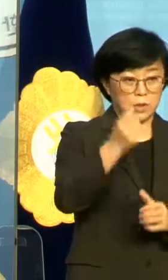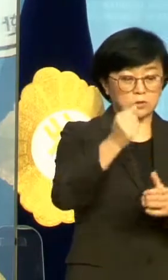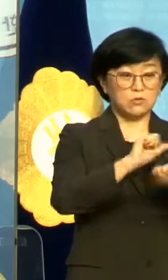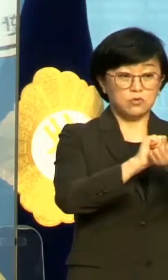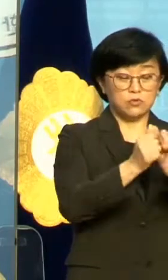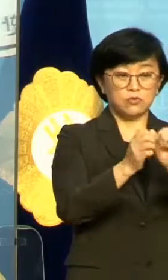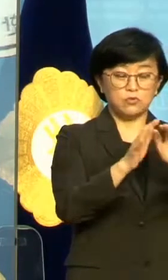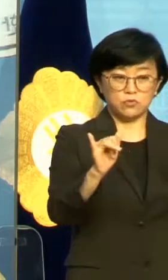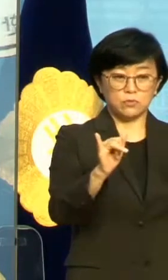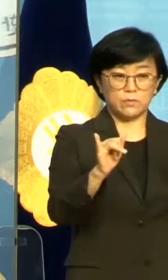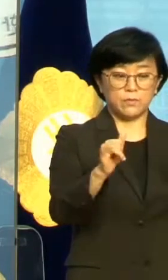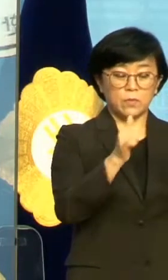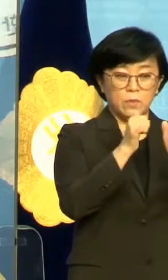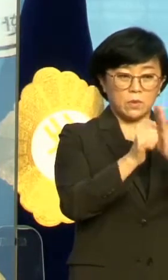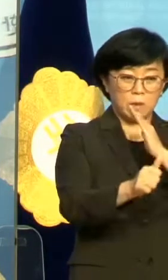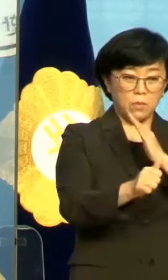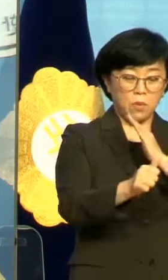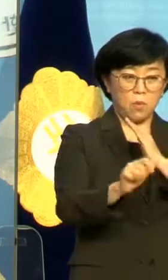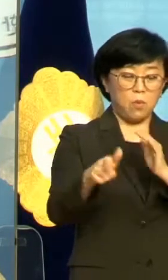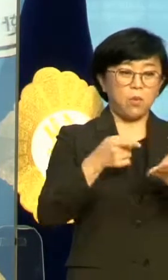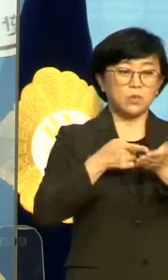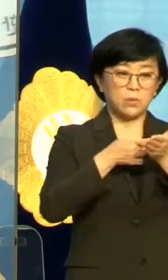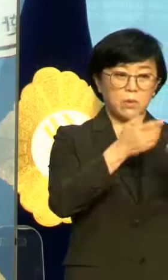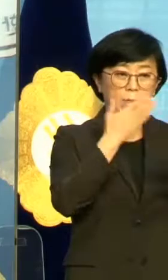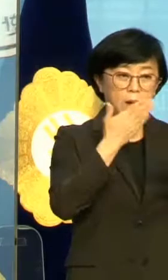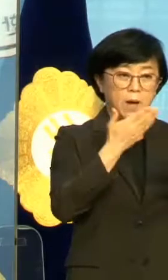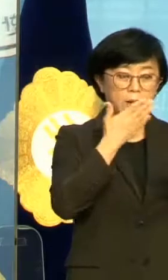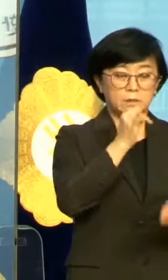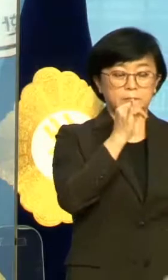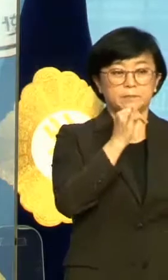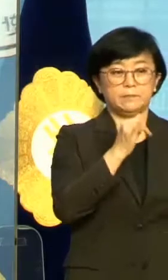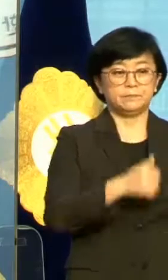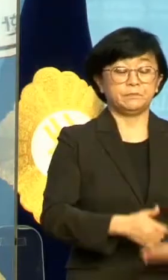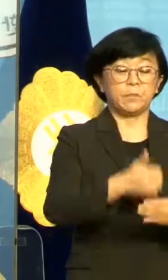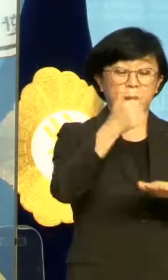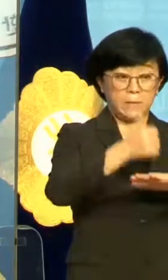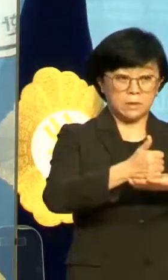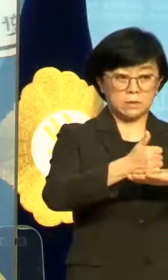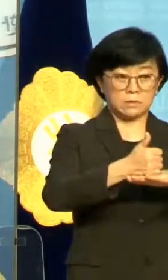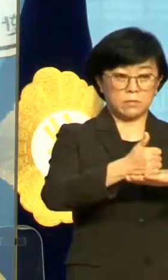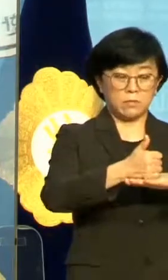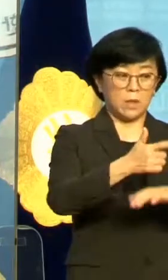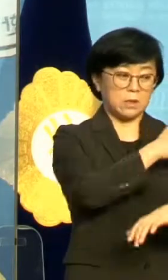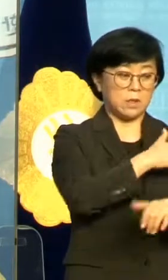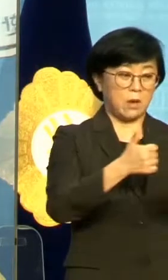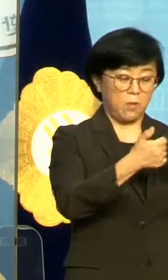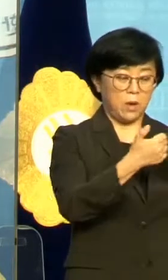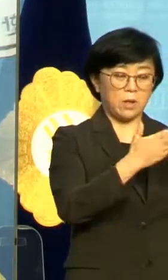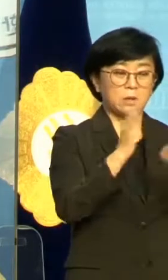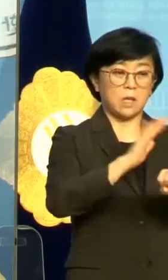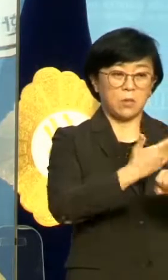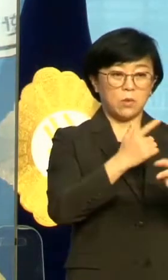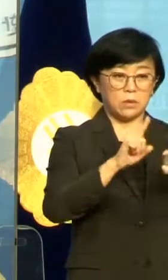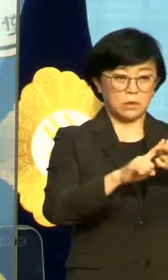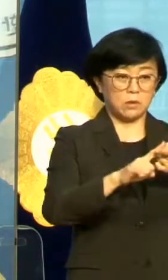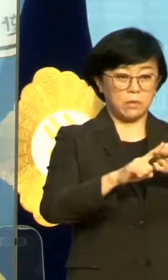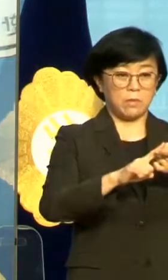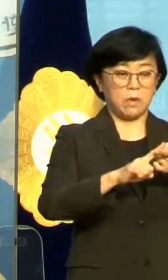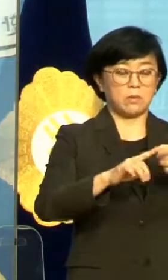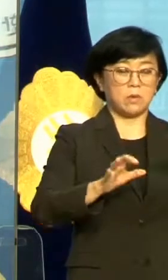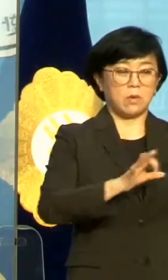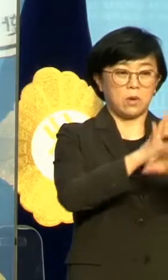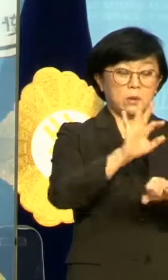누구나 대표 소송을 제기할 수 있도록 하였습니다 마지막으로 이 사회 과실에 대한 증명 책임을 부실 경영을